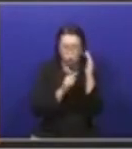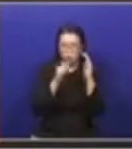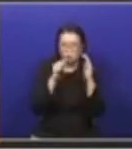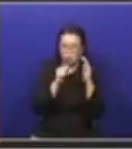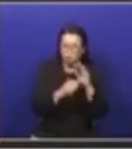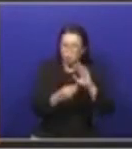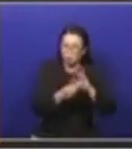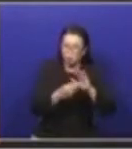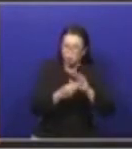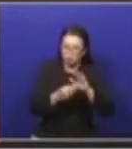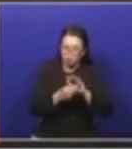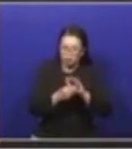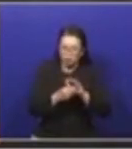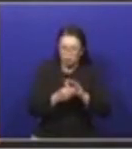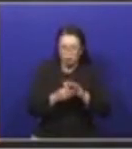จะเดินหน้าแห้งไปที่กรมแผนที่ทหาร